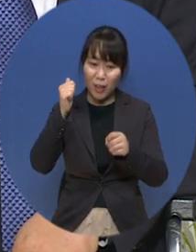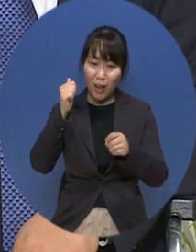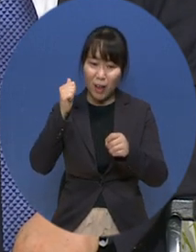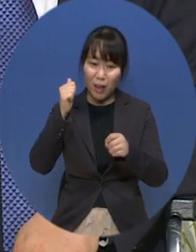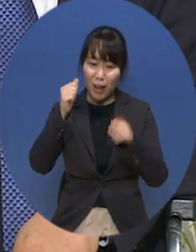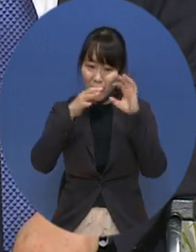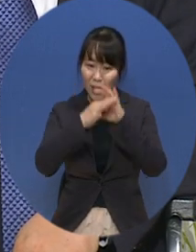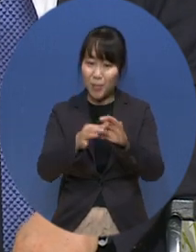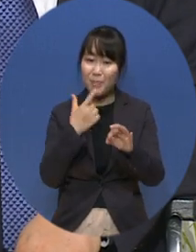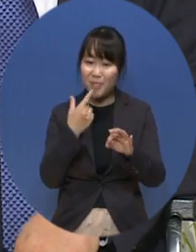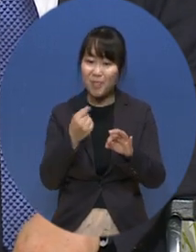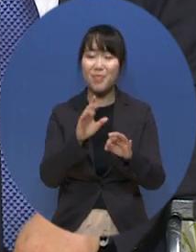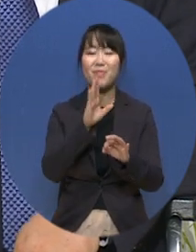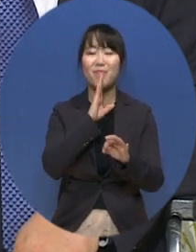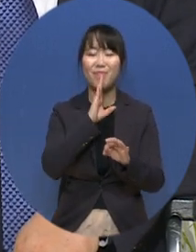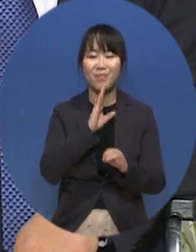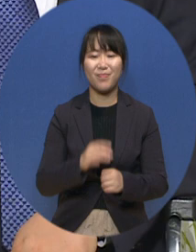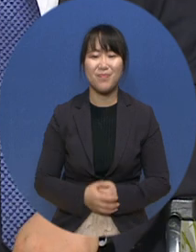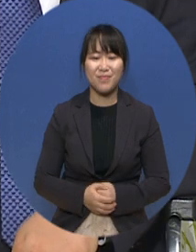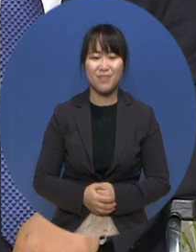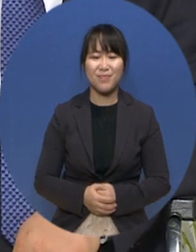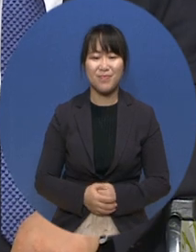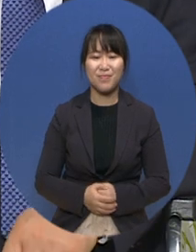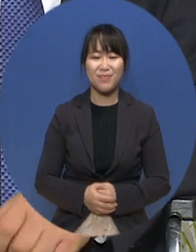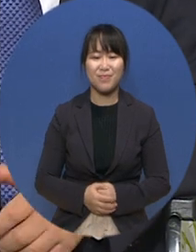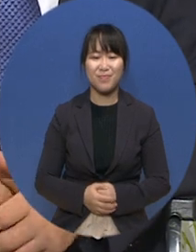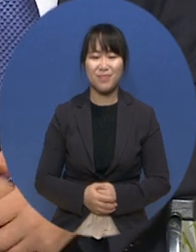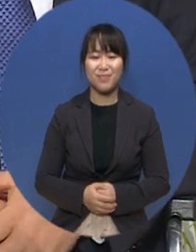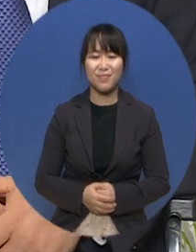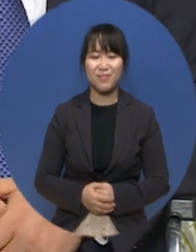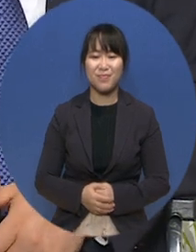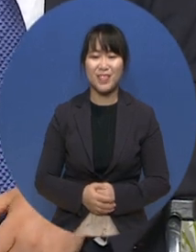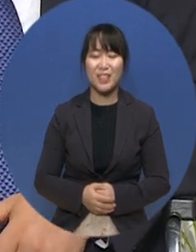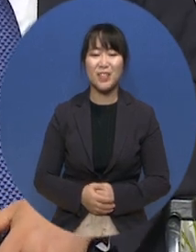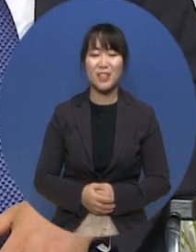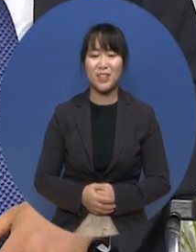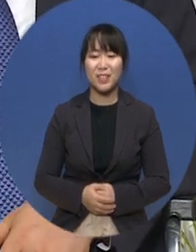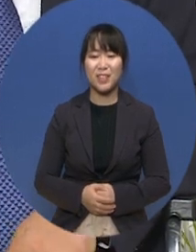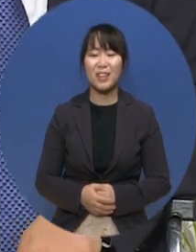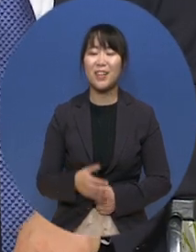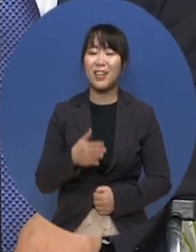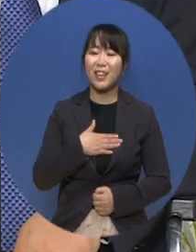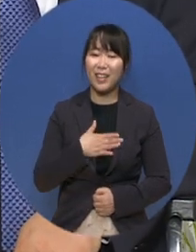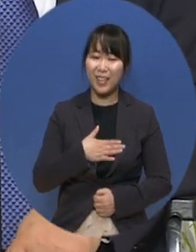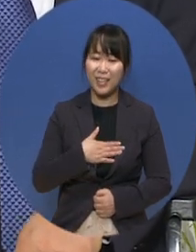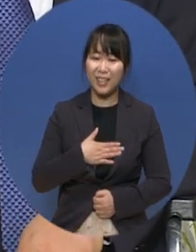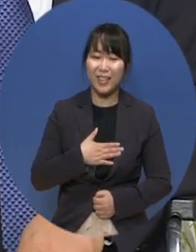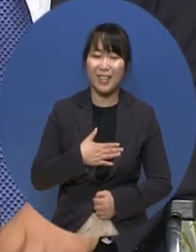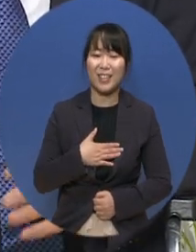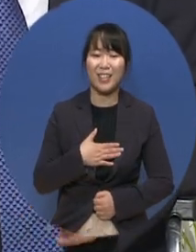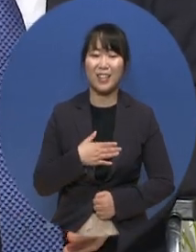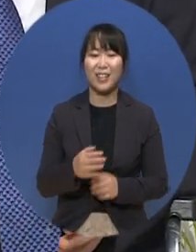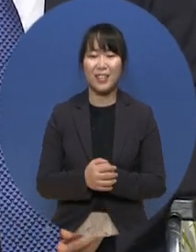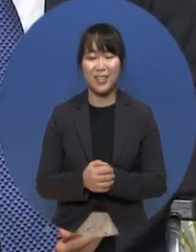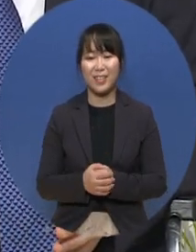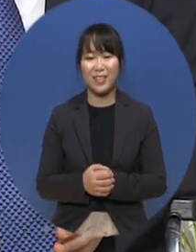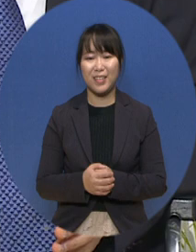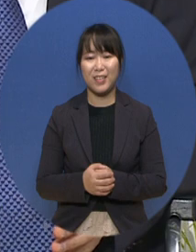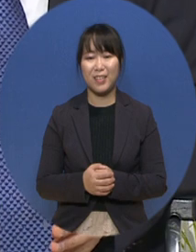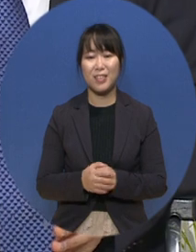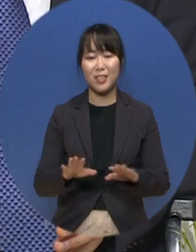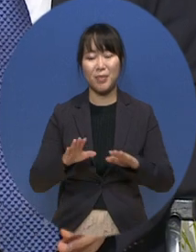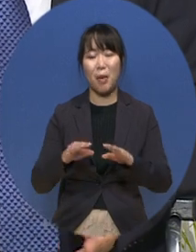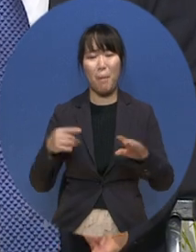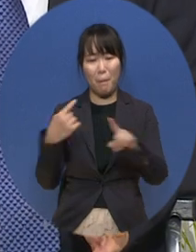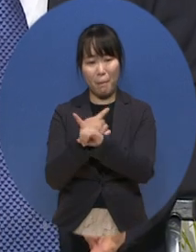봤습니까 예 파 아 아 아 아 그래 뜨 믿어라 저는 음 개헌을 해야 된다